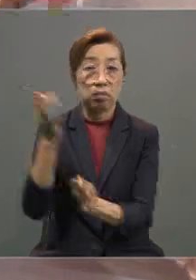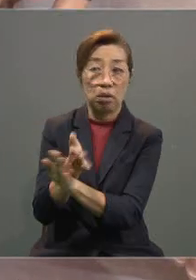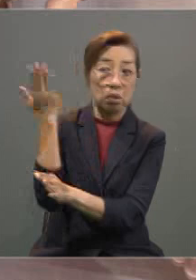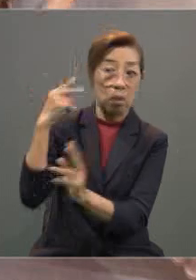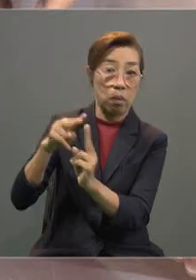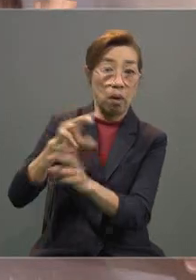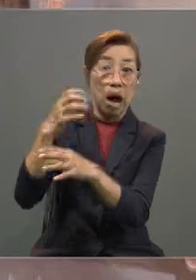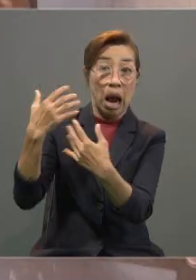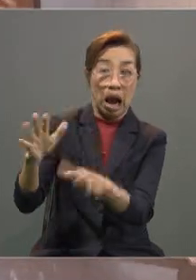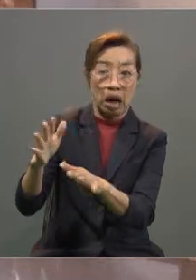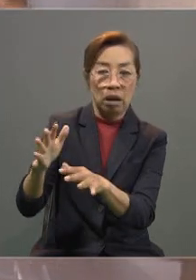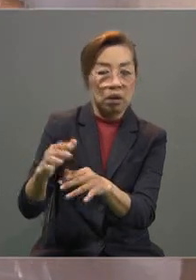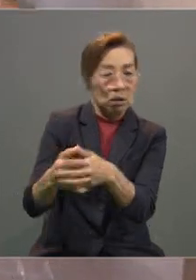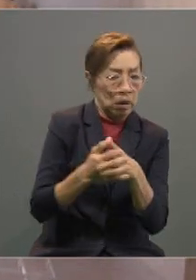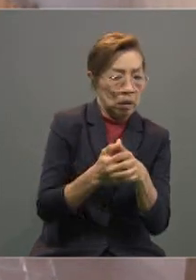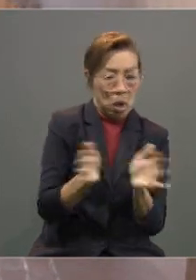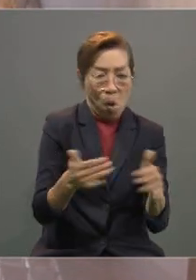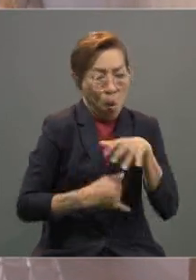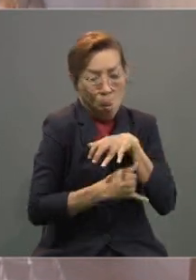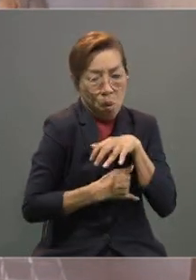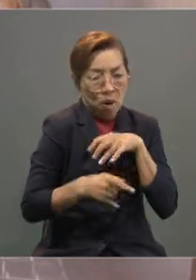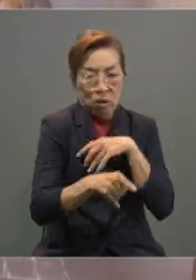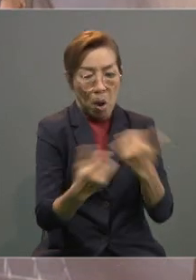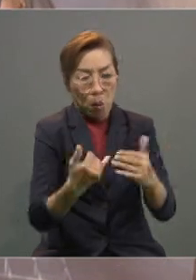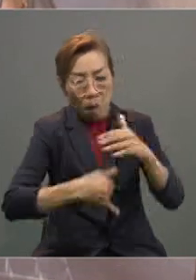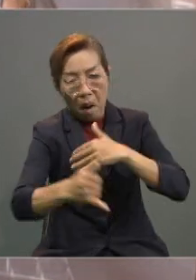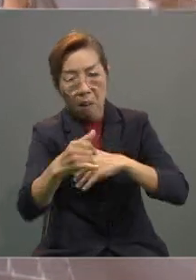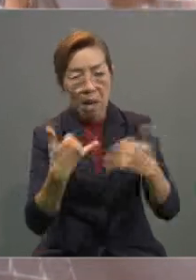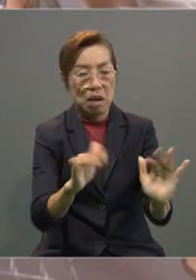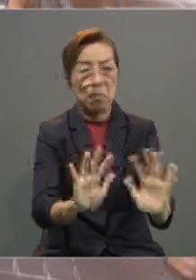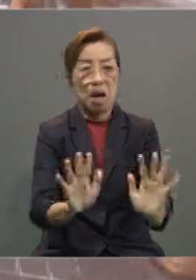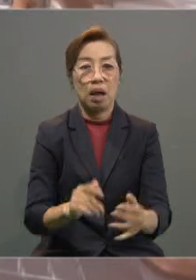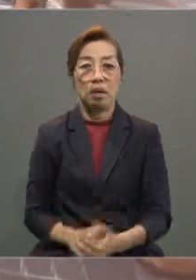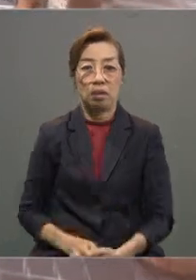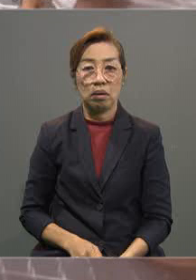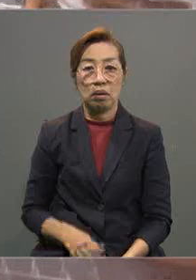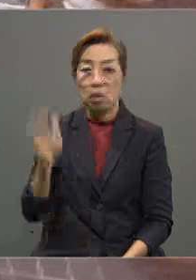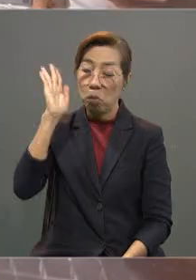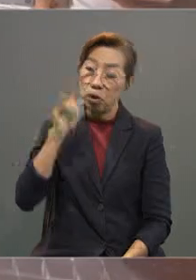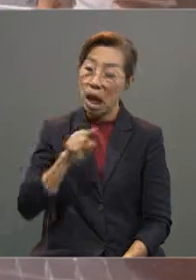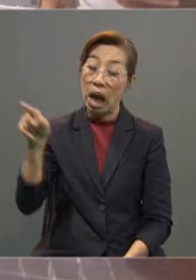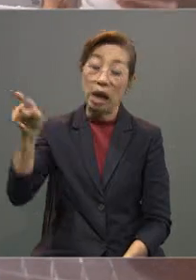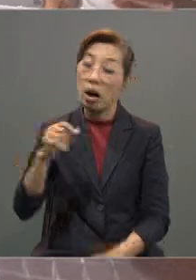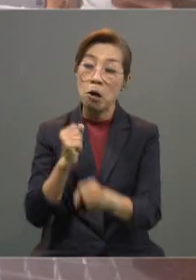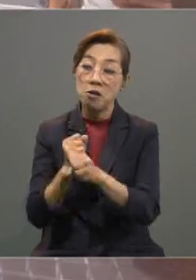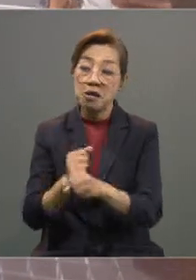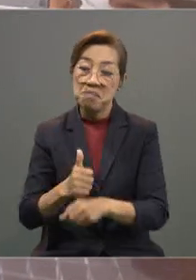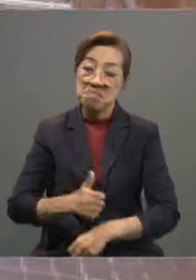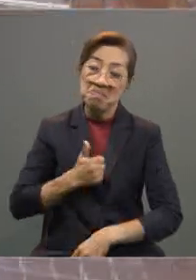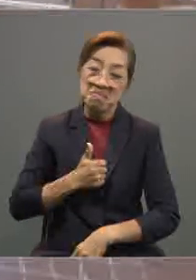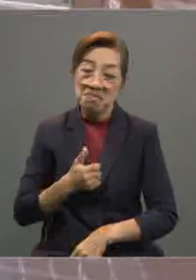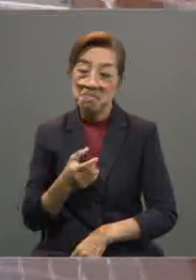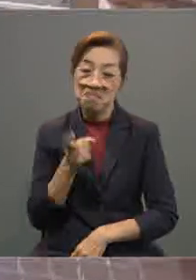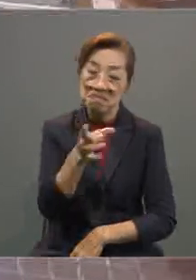ให้เล่นอยู่แต่ในห้องอืกล้าให้ออกมาเมีเยาะเย้ยมีอะไรมั้ยเค้าข่มคู่